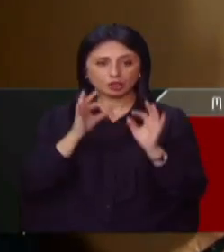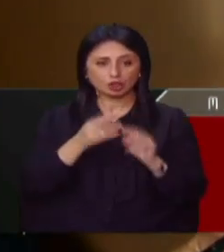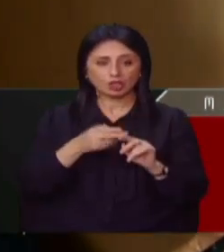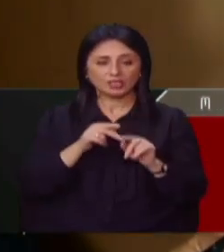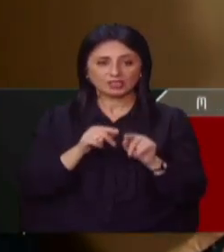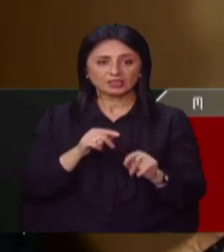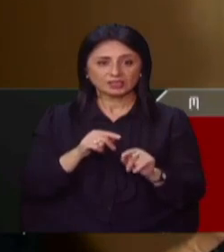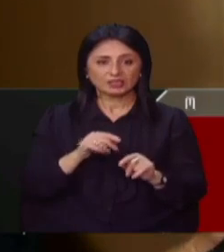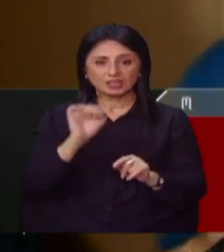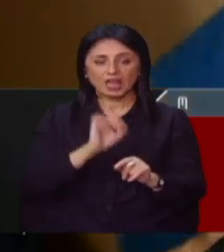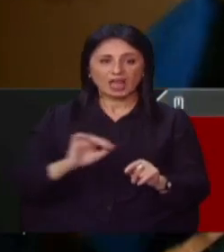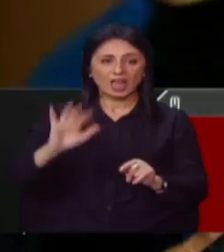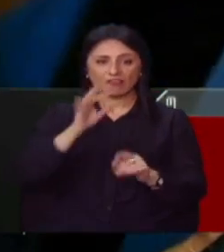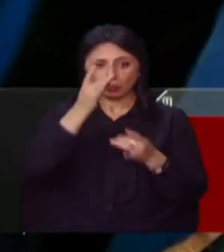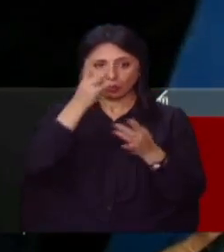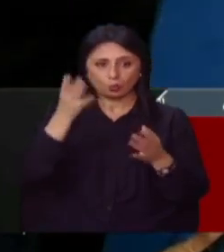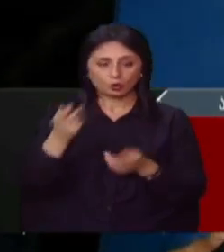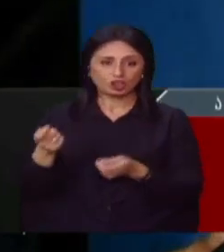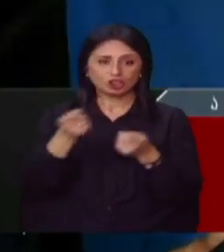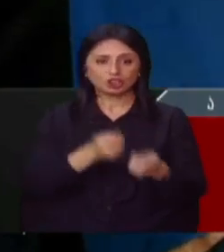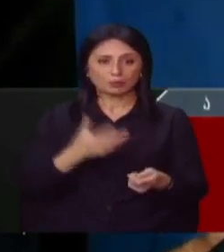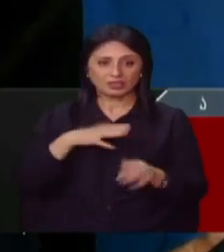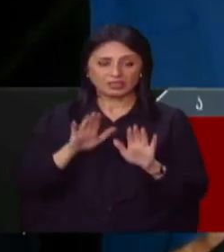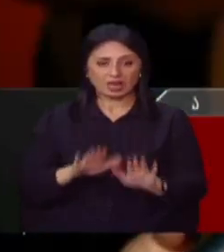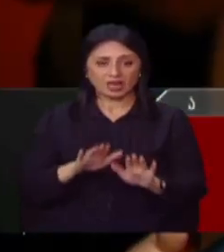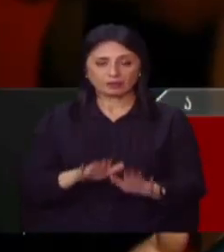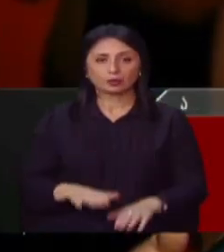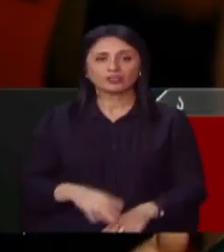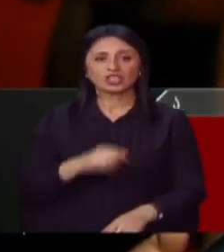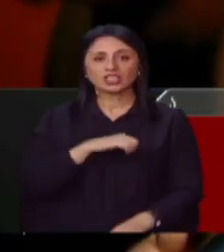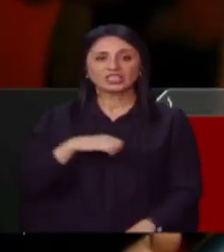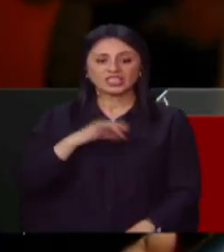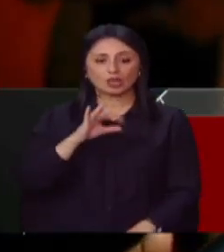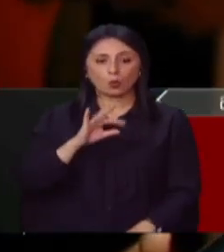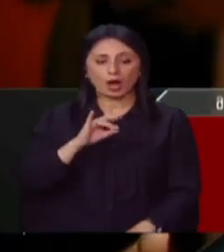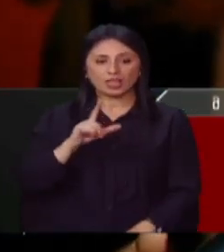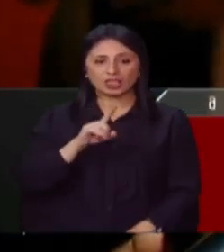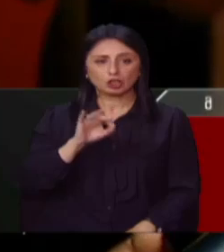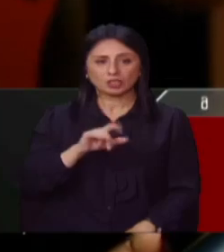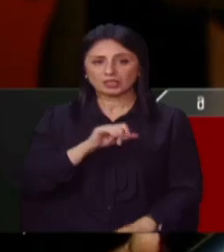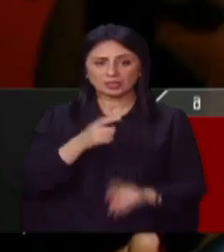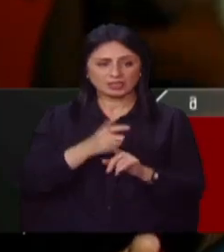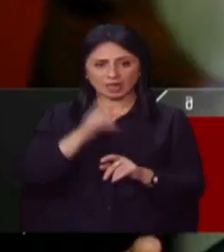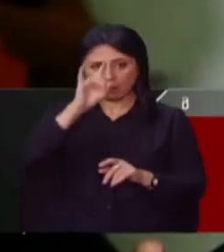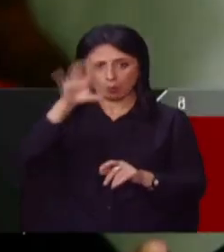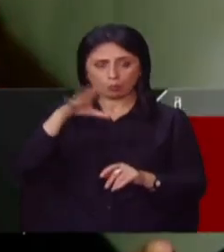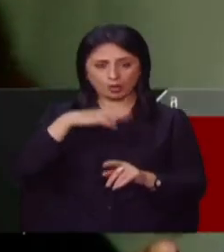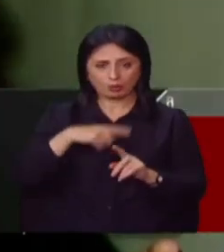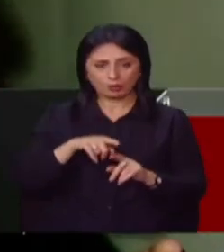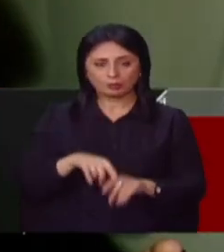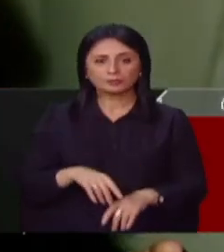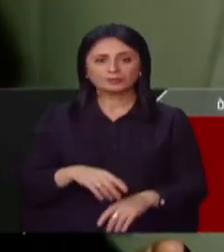es evropuli kultura shemoitanat sakartveloshi. Kha titon Ioane Zosime zaan populyaruli iqo,